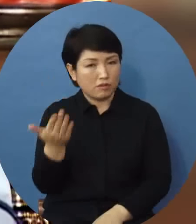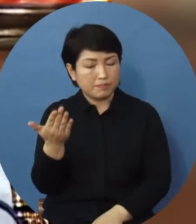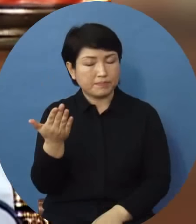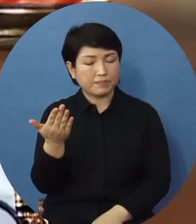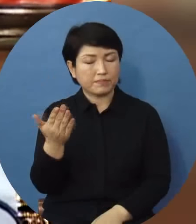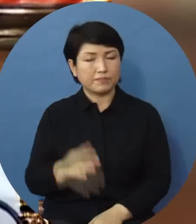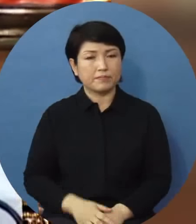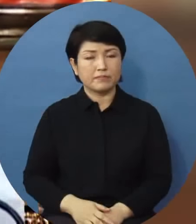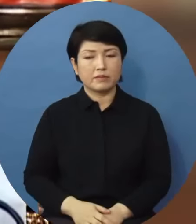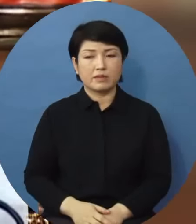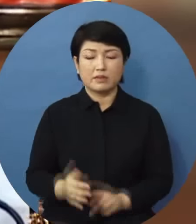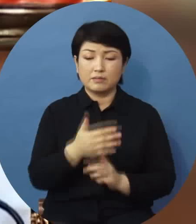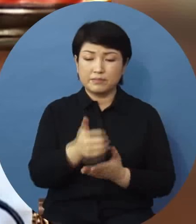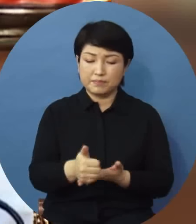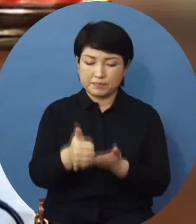여쭈었습니다.